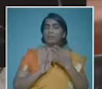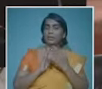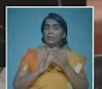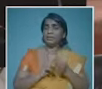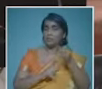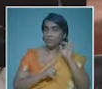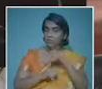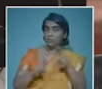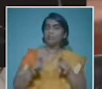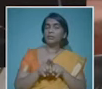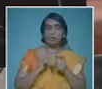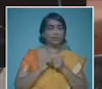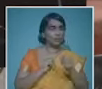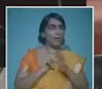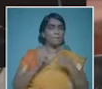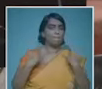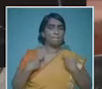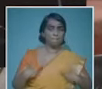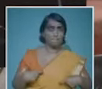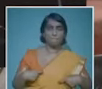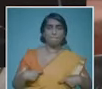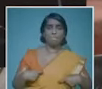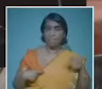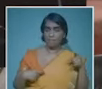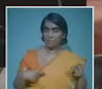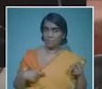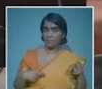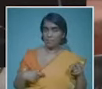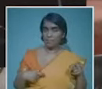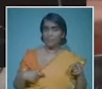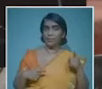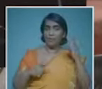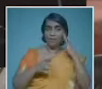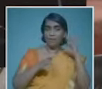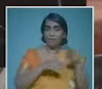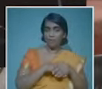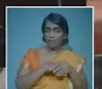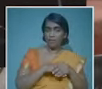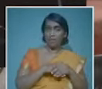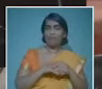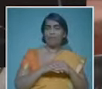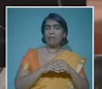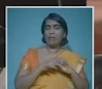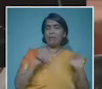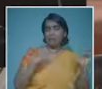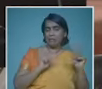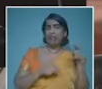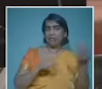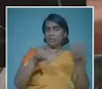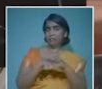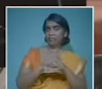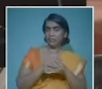மஹிந்த ராஜபக்ச அவர்களின் மனைவி வழி உறவினராவார். இவர் மலேசியா விமான நிலையத்திற்கு தாமதமாக வந்ததினால்